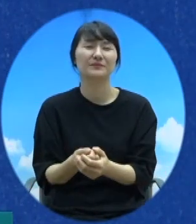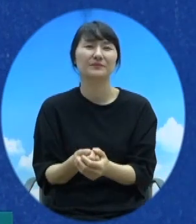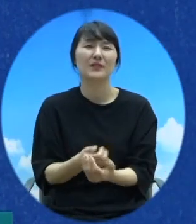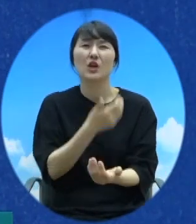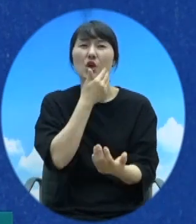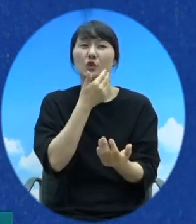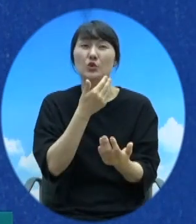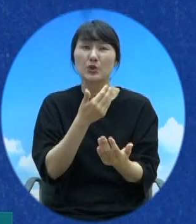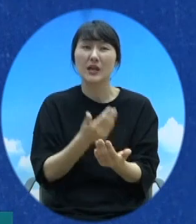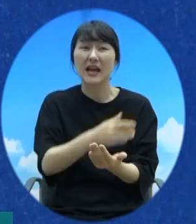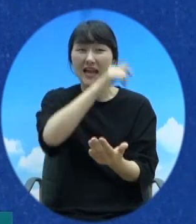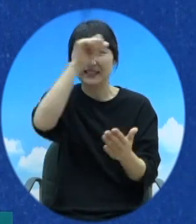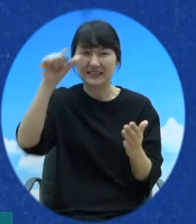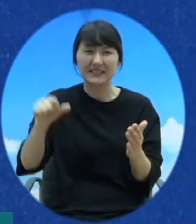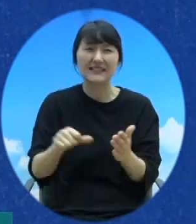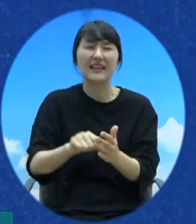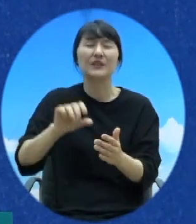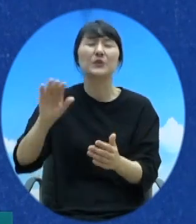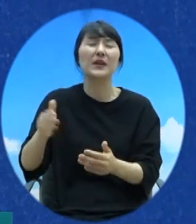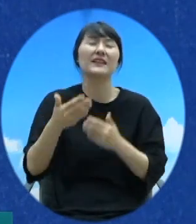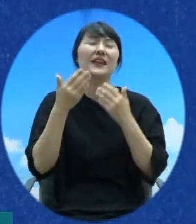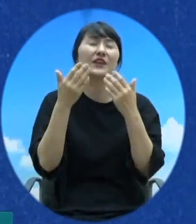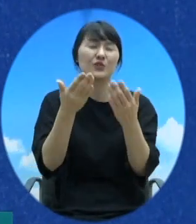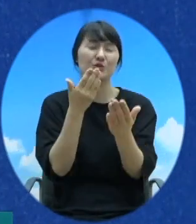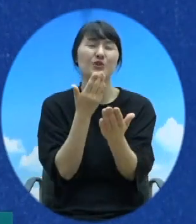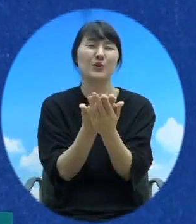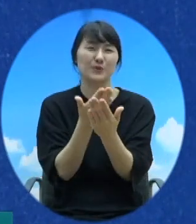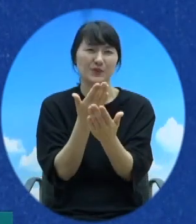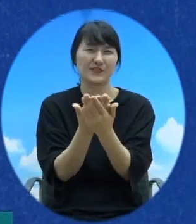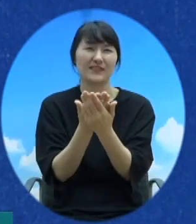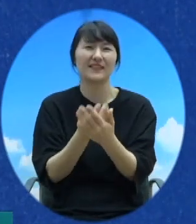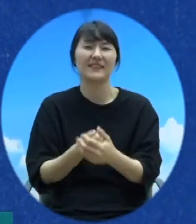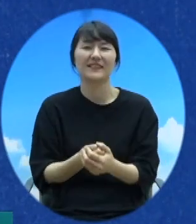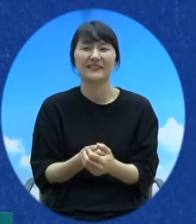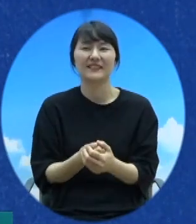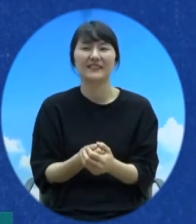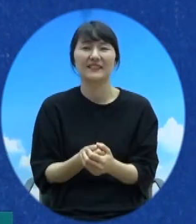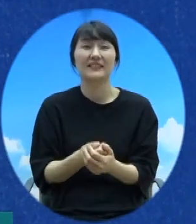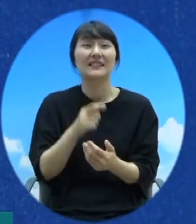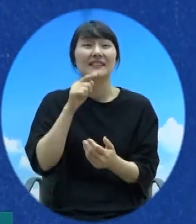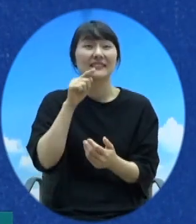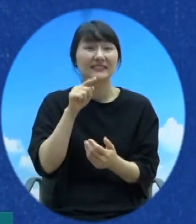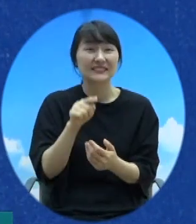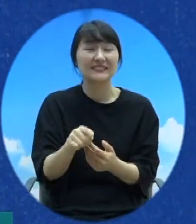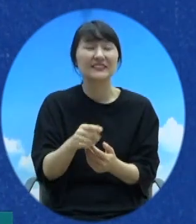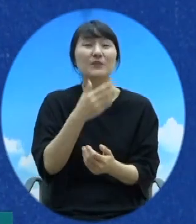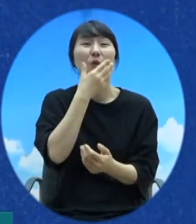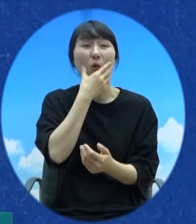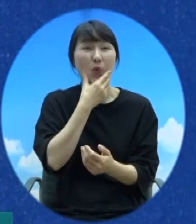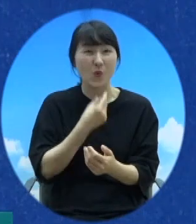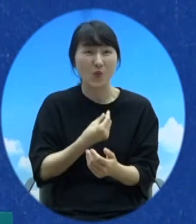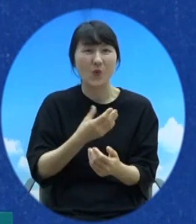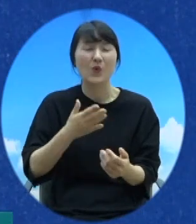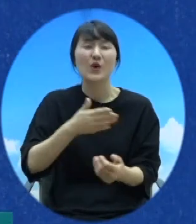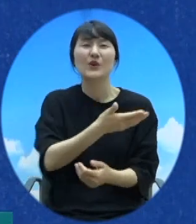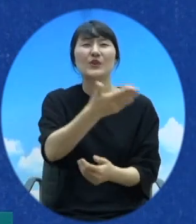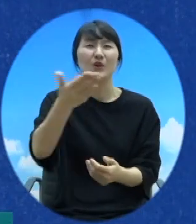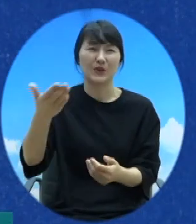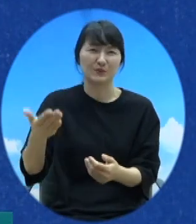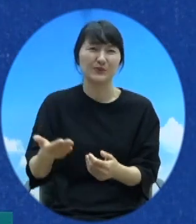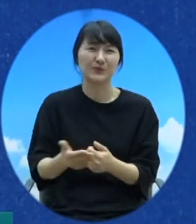가치 있는 인생 되게 하여 주옵소서. 그런 복이 우리